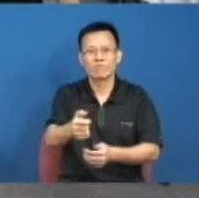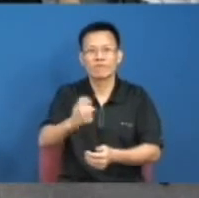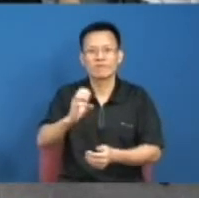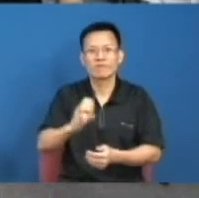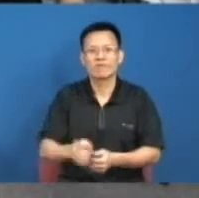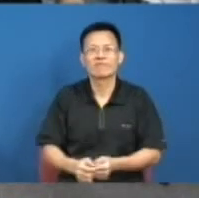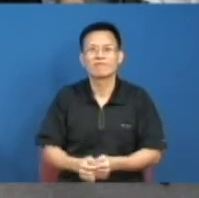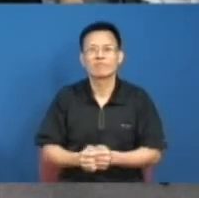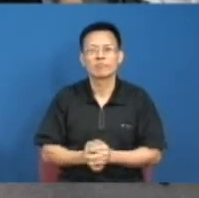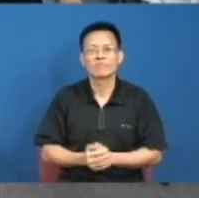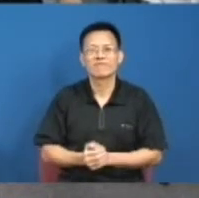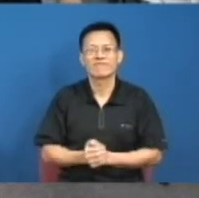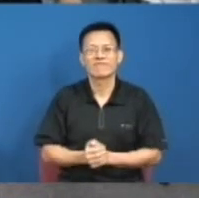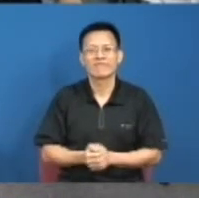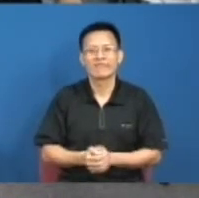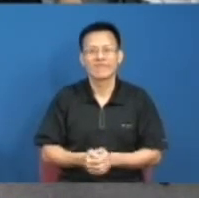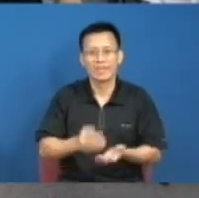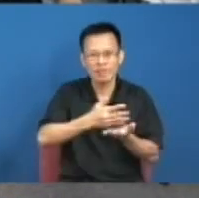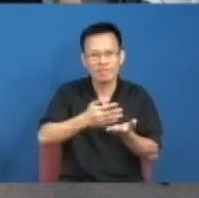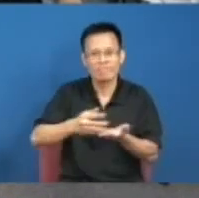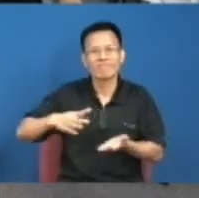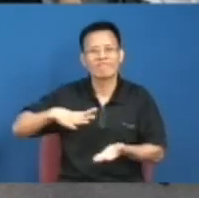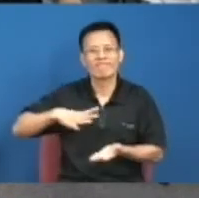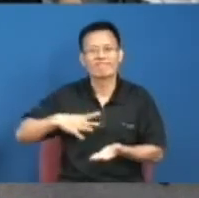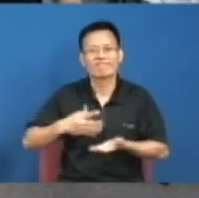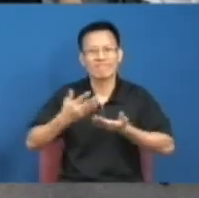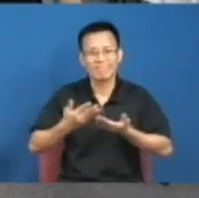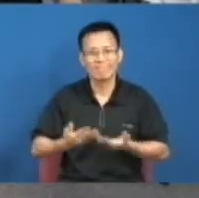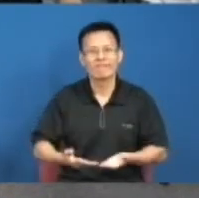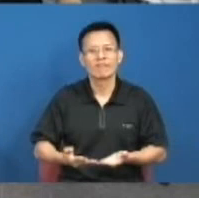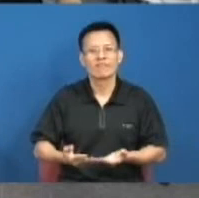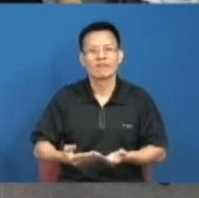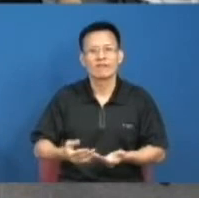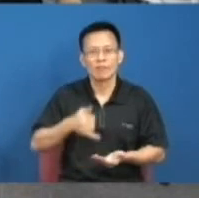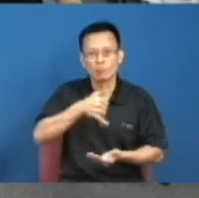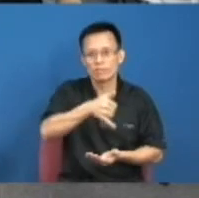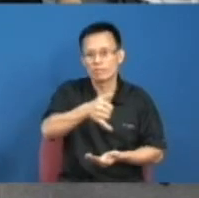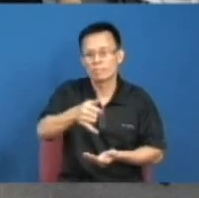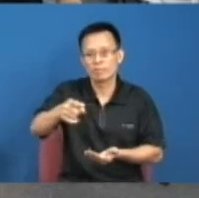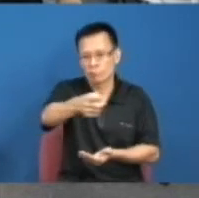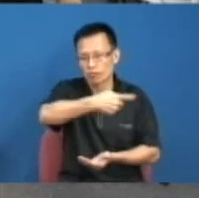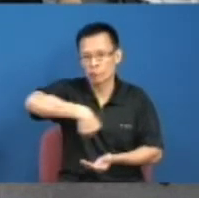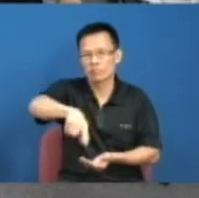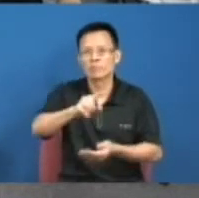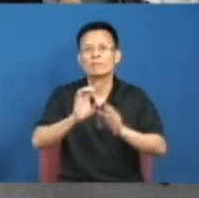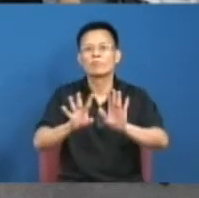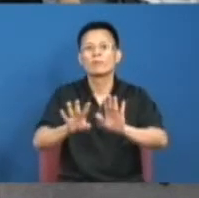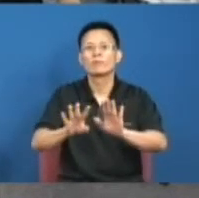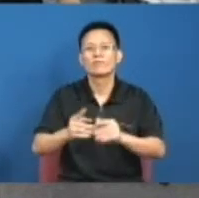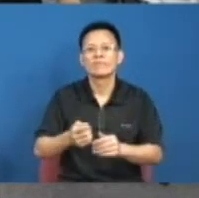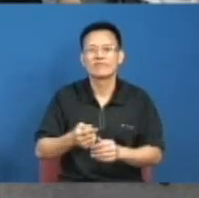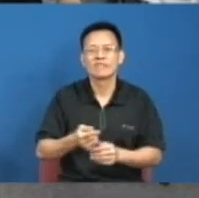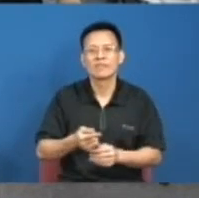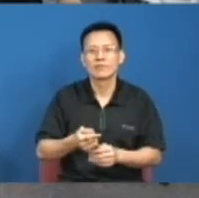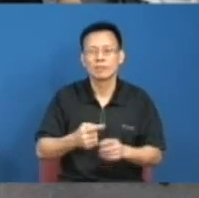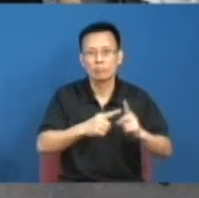續咧就 學嘢， 大家分享下。咁其實我哋繼續咧亦都落地區去幫手嚇，俾多啲即係唔同嘅即係居